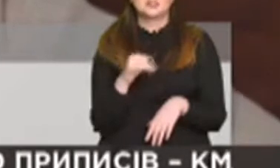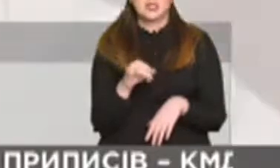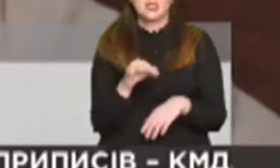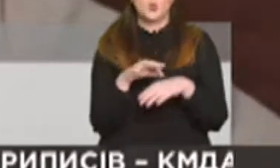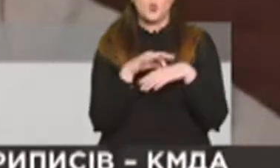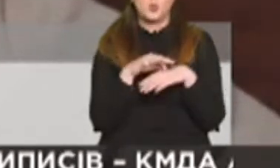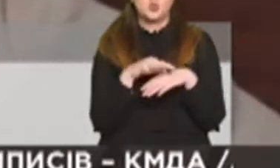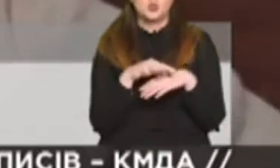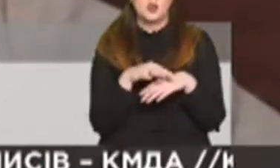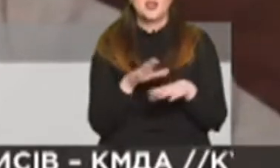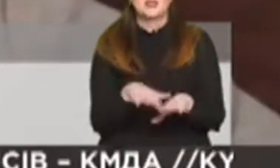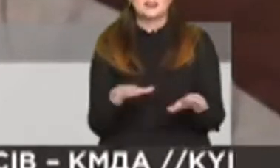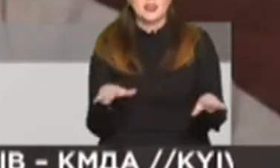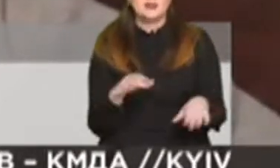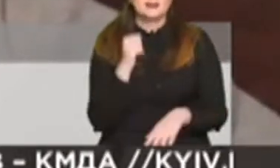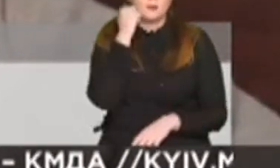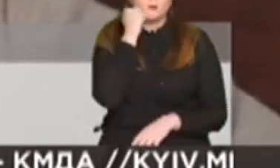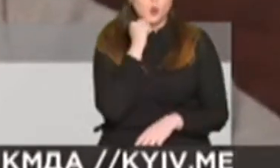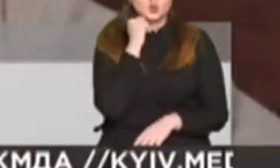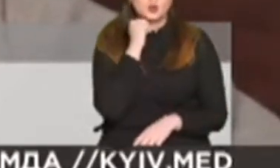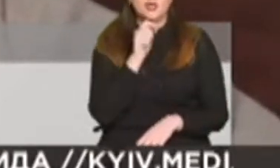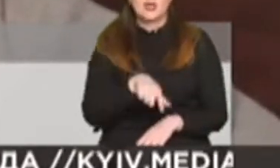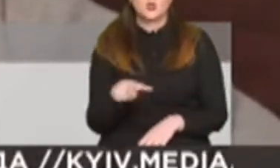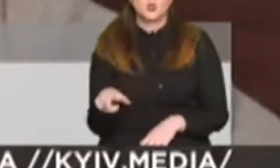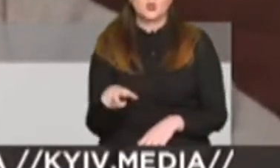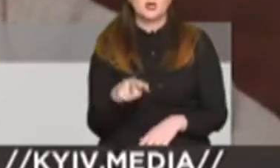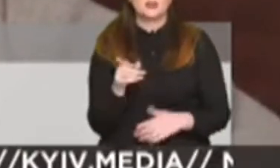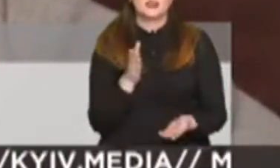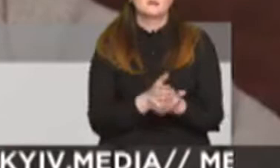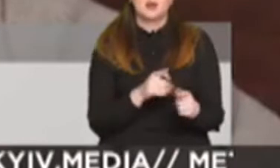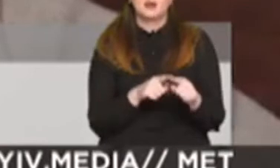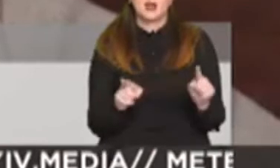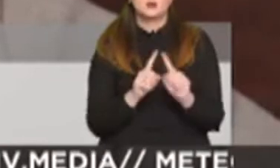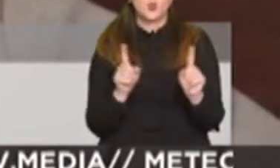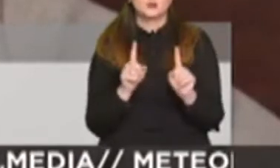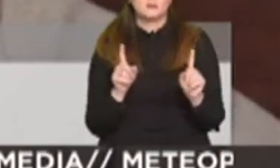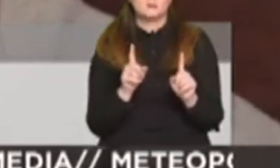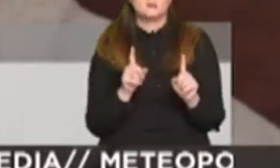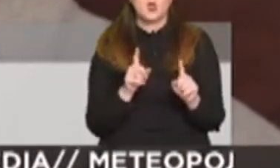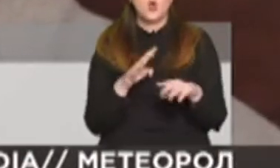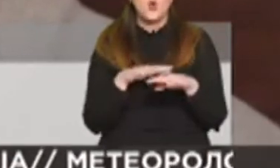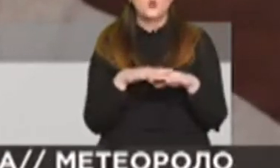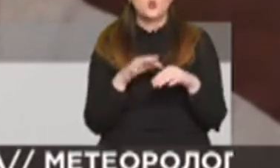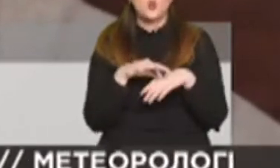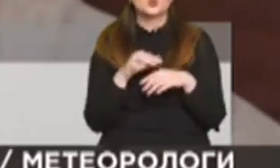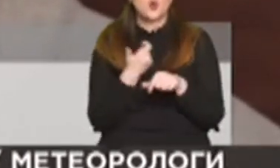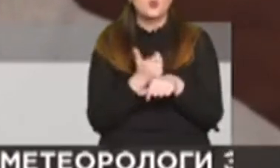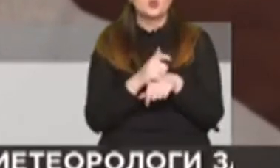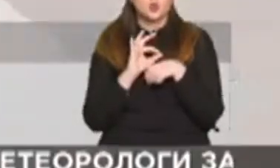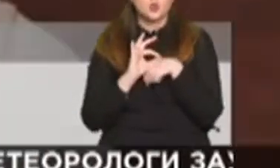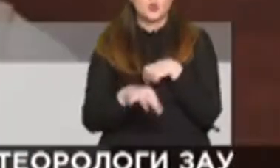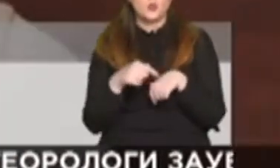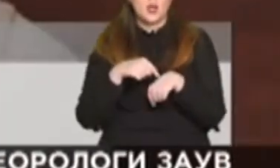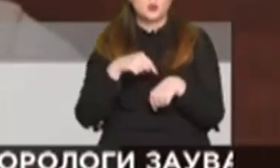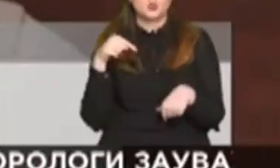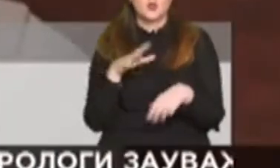на руки. Детки, как и пожилые люди, они имеют ряд особенностей строения кожи. У них кожа очень тонкая и очень